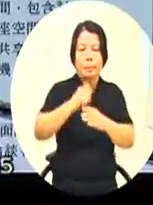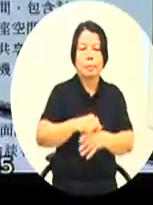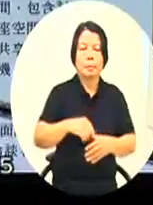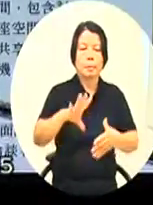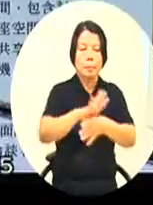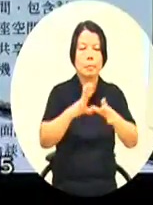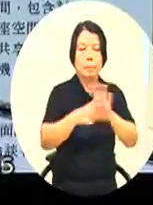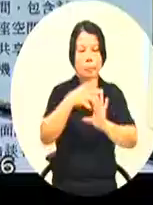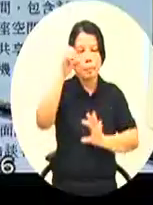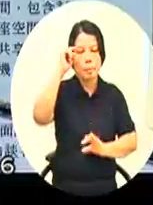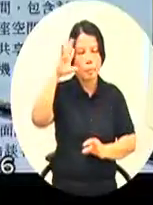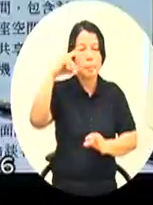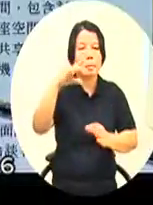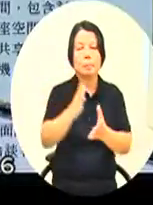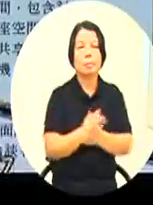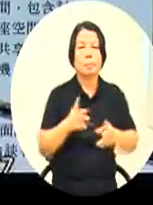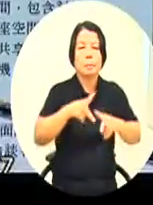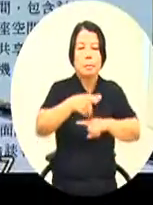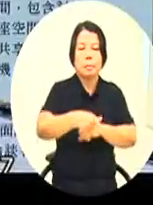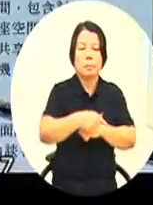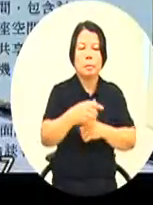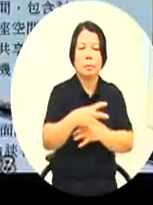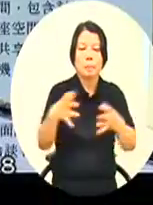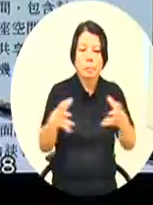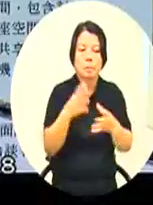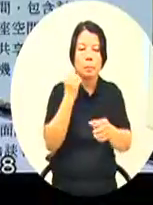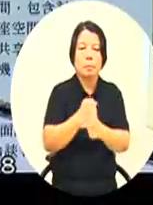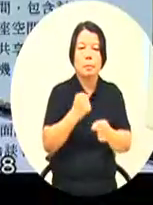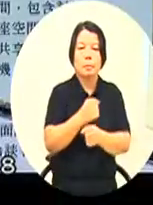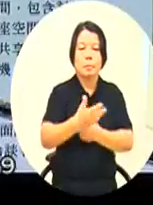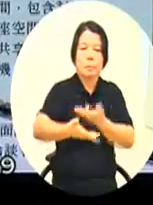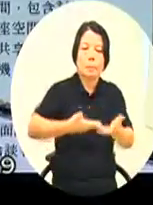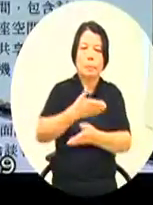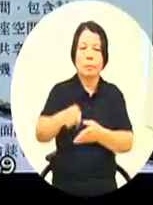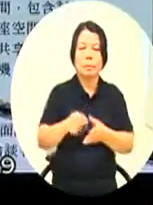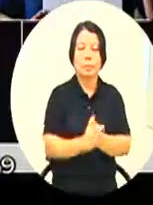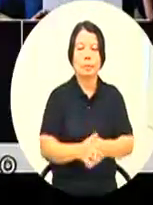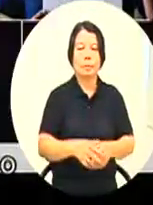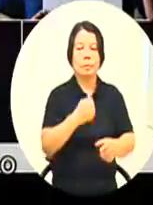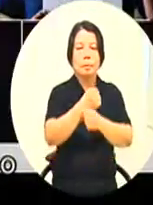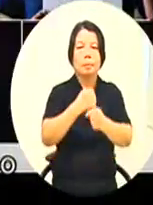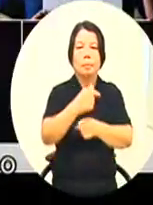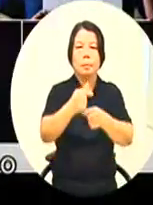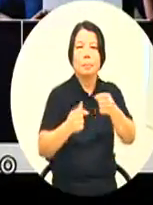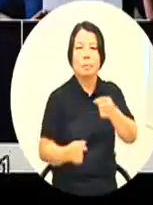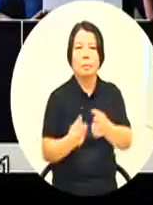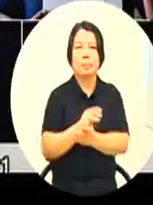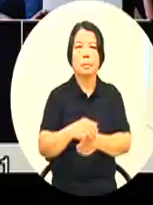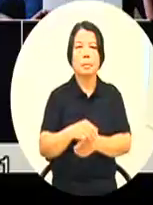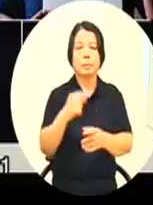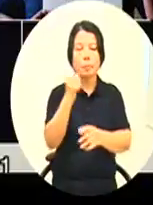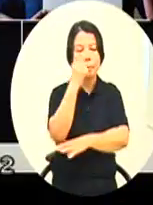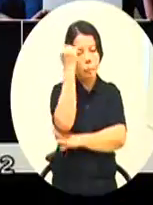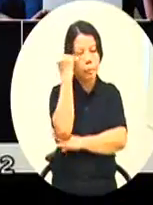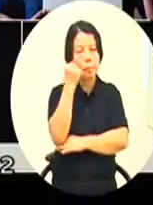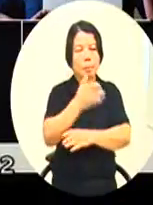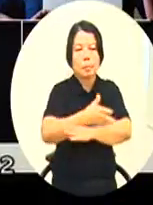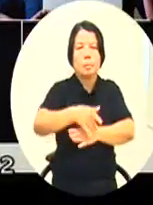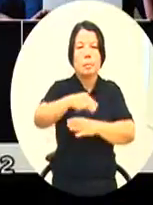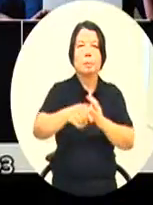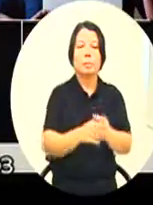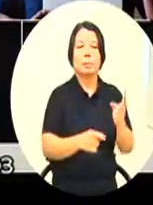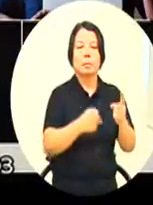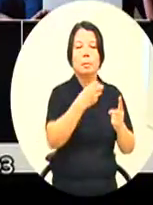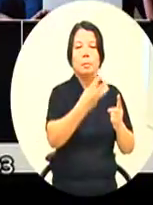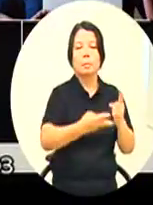者可以做跨领域的一个合作跟交流。那博二艺术家驻村计划的部分呢，我们从